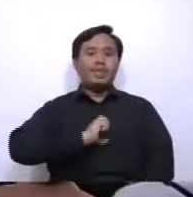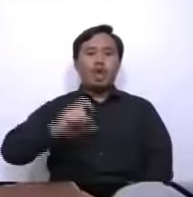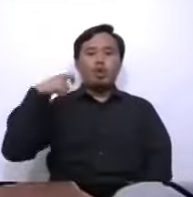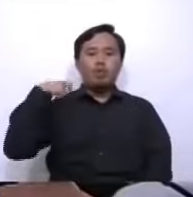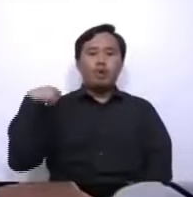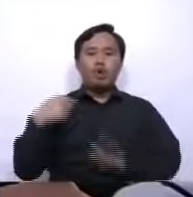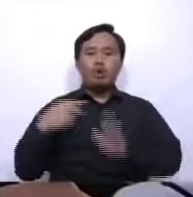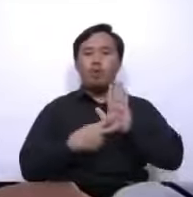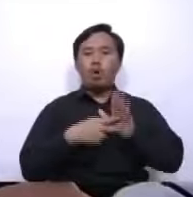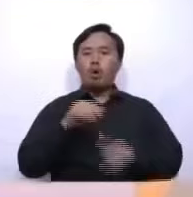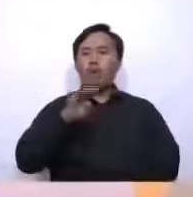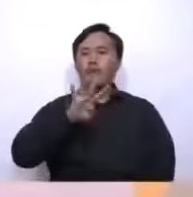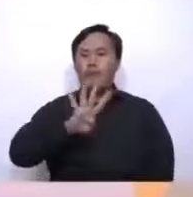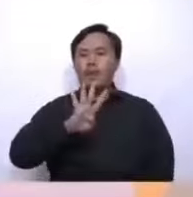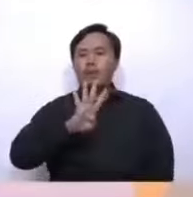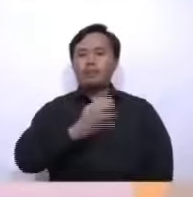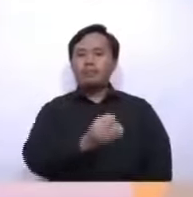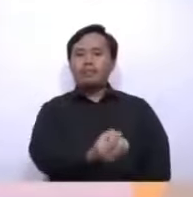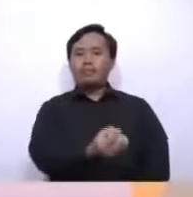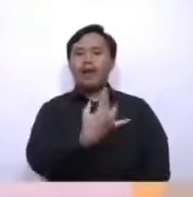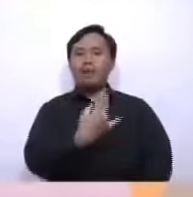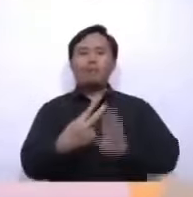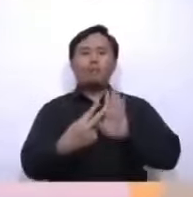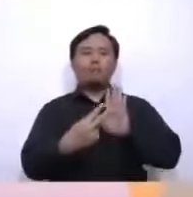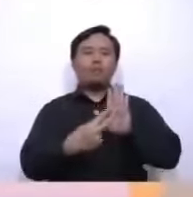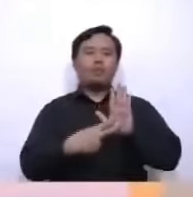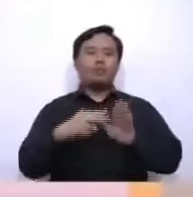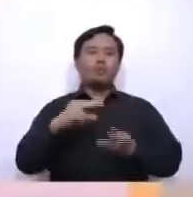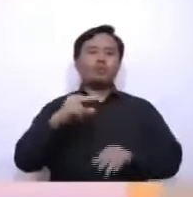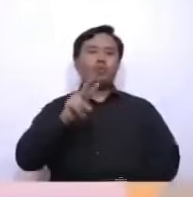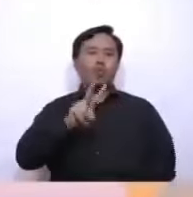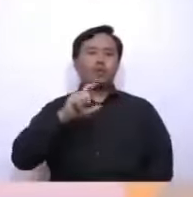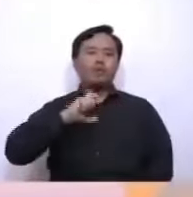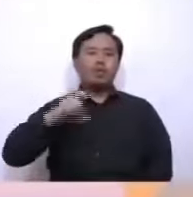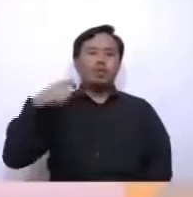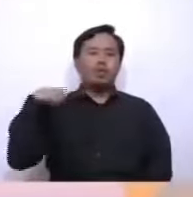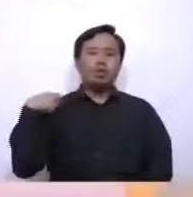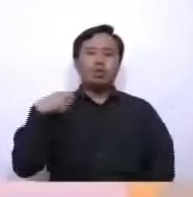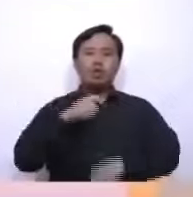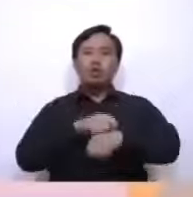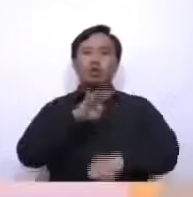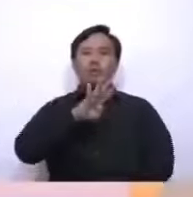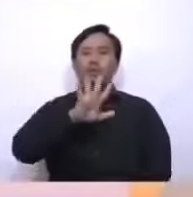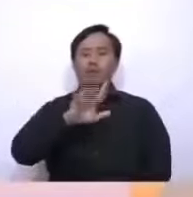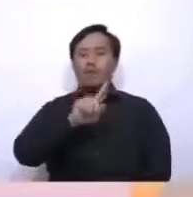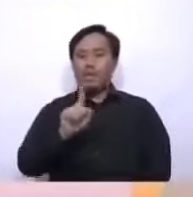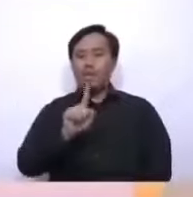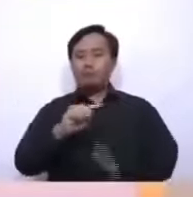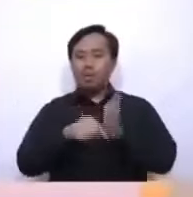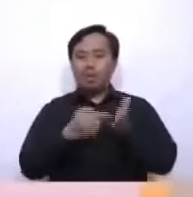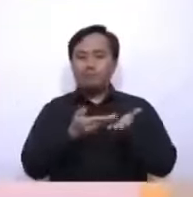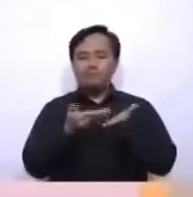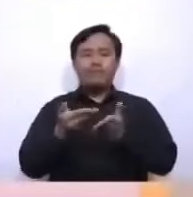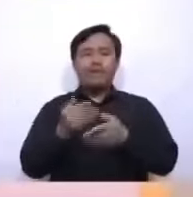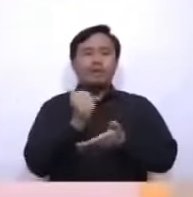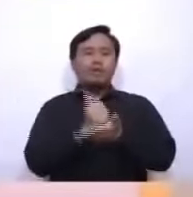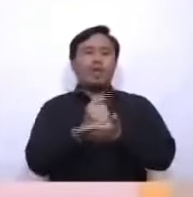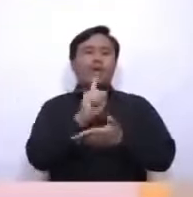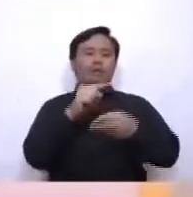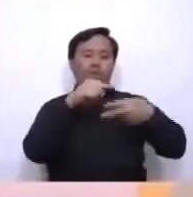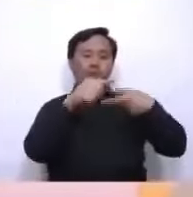urut 4 menanggapi jawaban dari Cagub nomor urut 2. Durasi 45 detik. Ada dua variabel yang bisa kita lakukan.